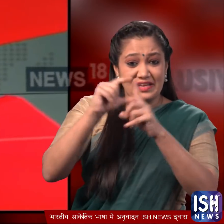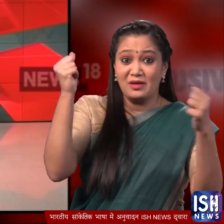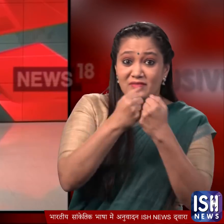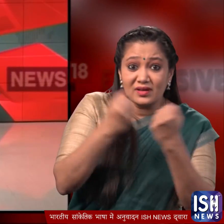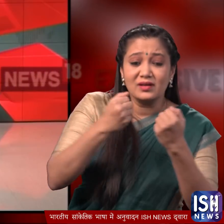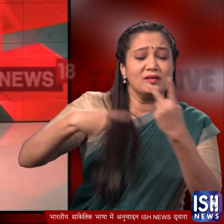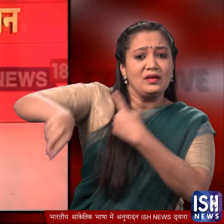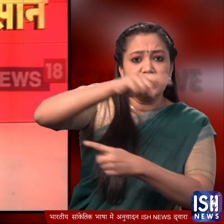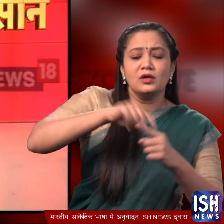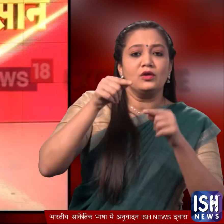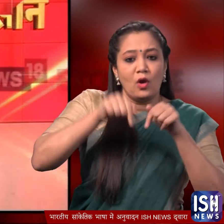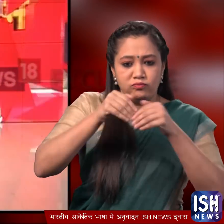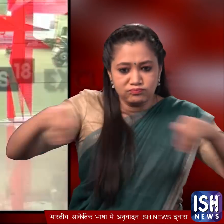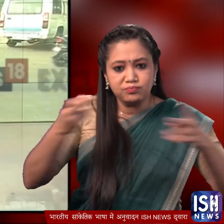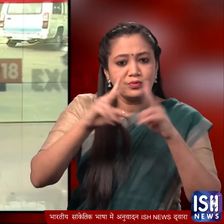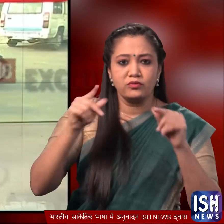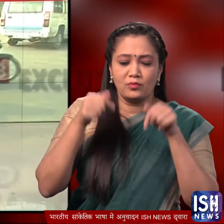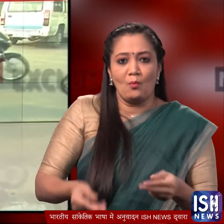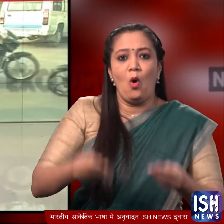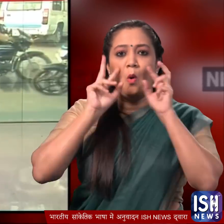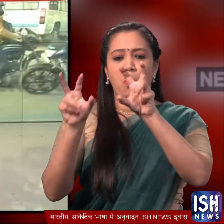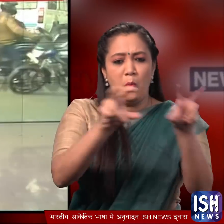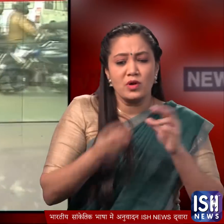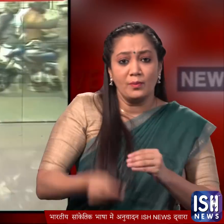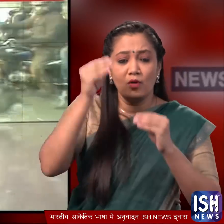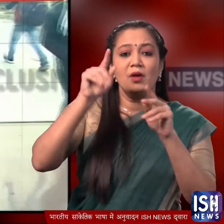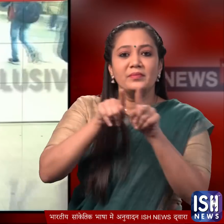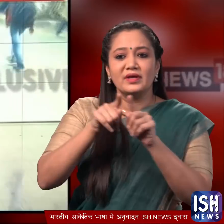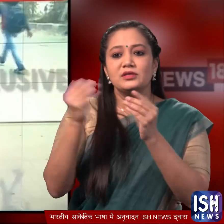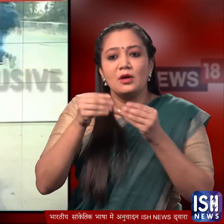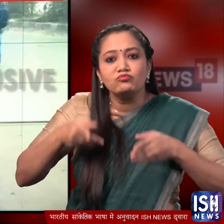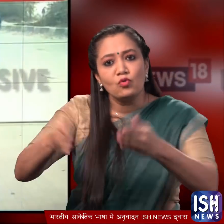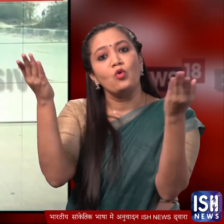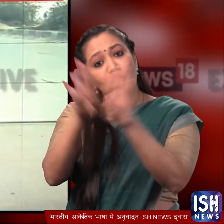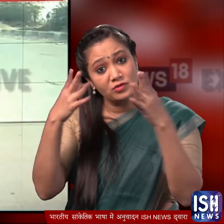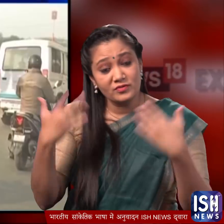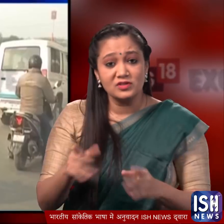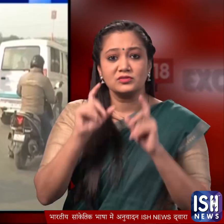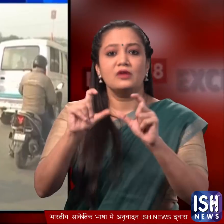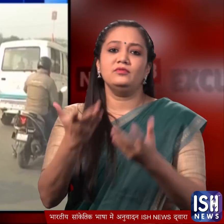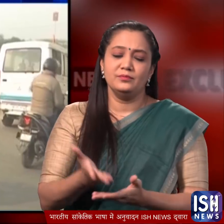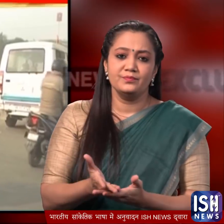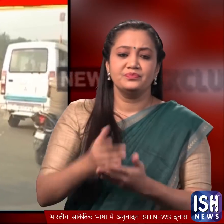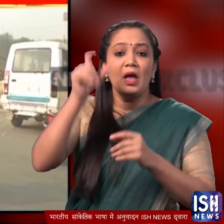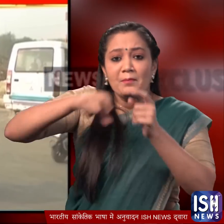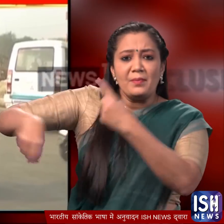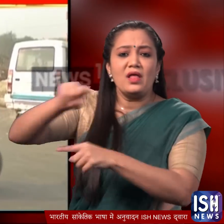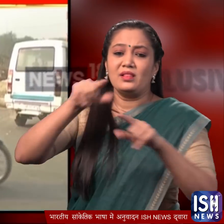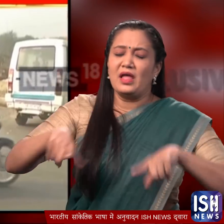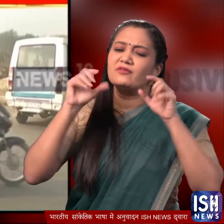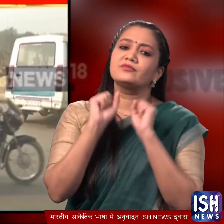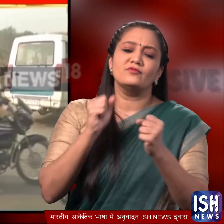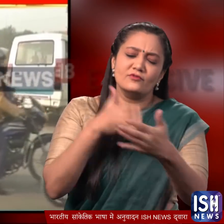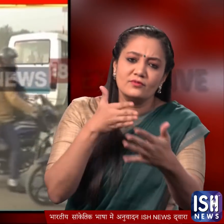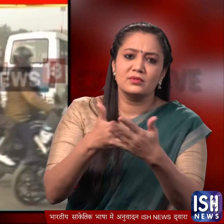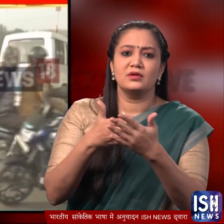के बाद सभी सीमाओं पर सुरक्षा और बढ़ा दी गई। इसके साथ ही कई रास्ते एहतियातन बंद कर दिए गए, जिससे आम लोगों का सफर मुश्किल भरा